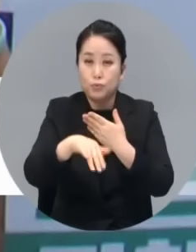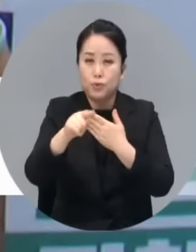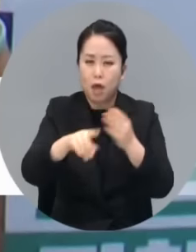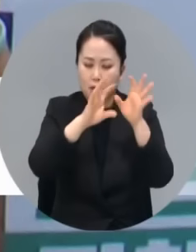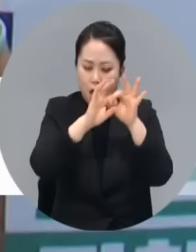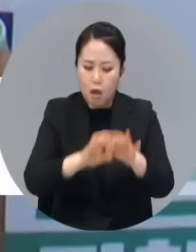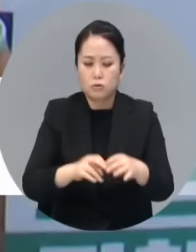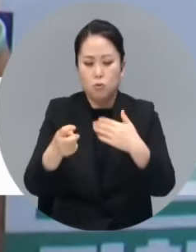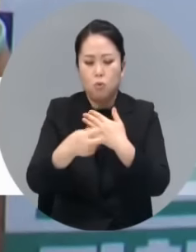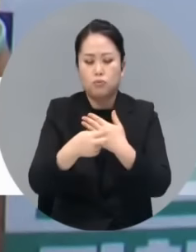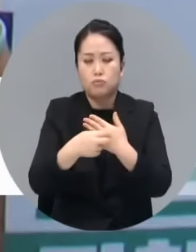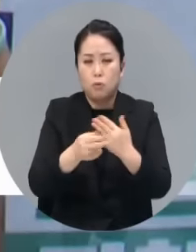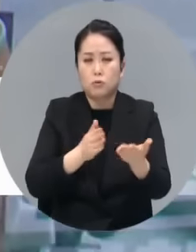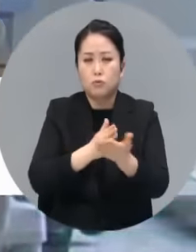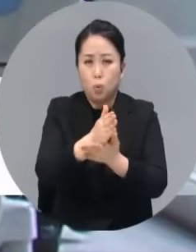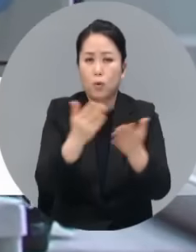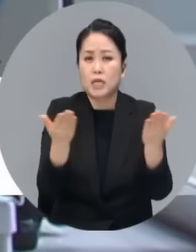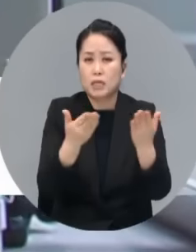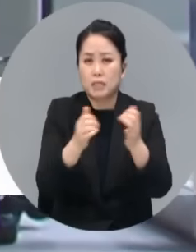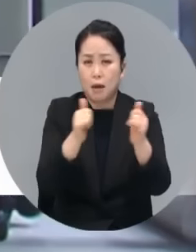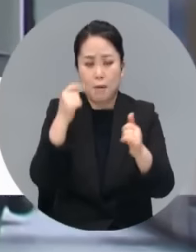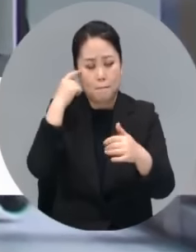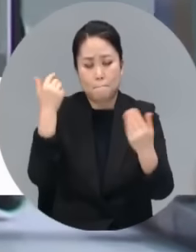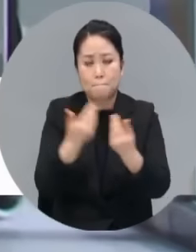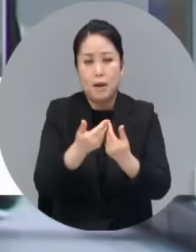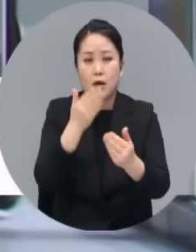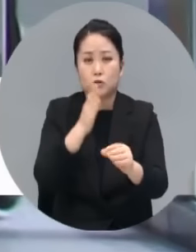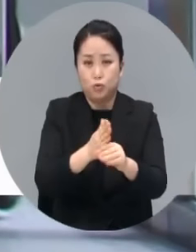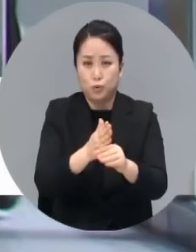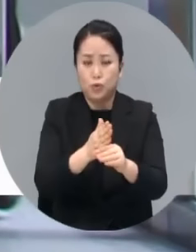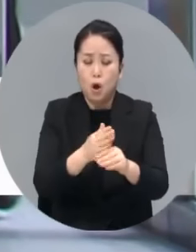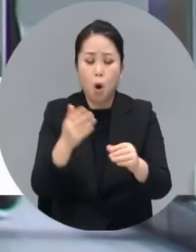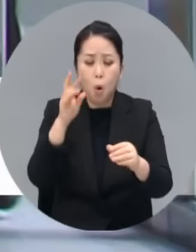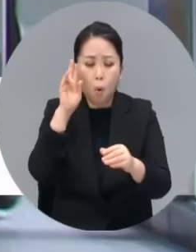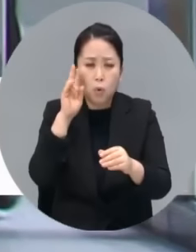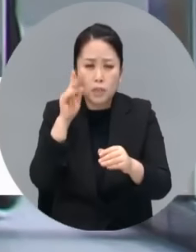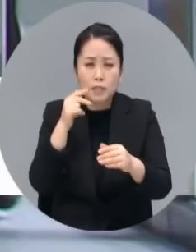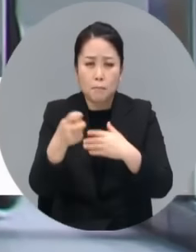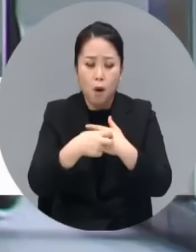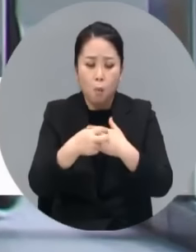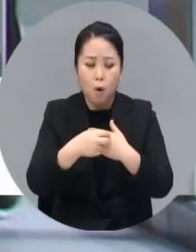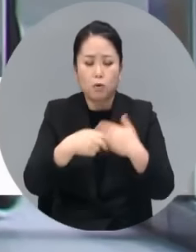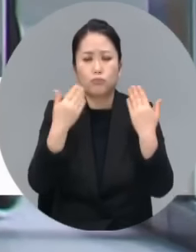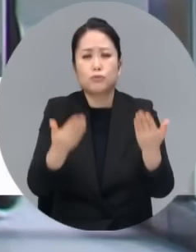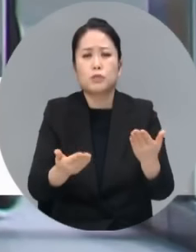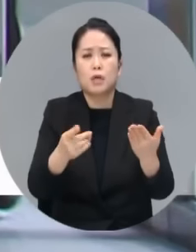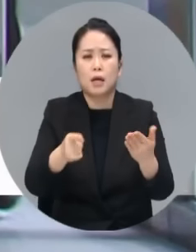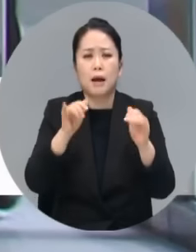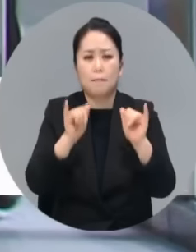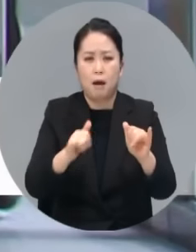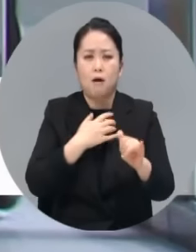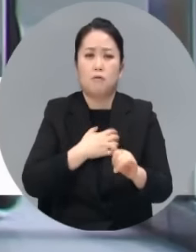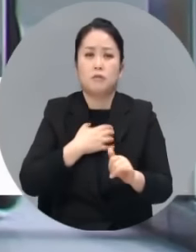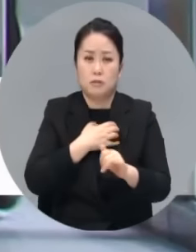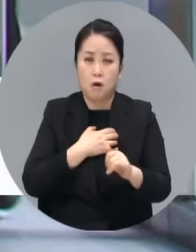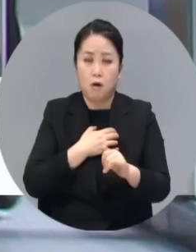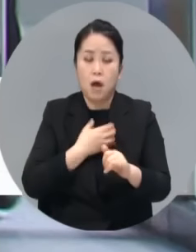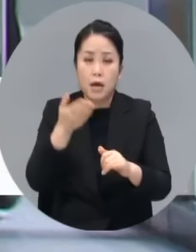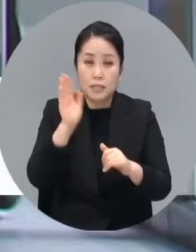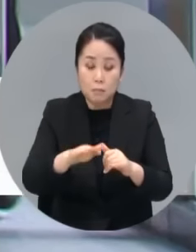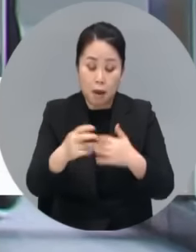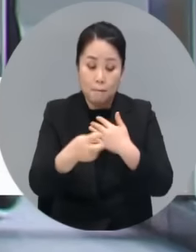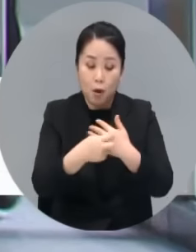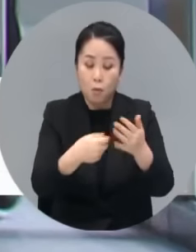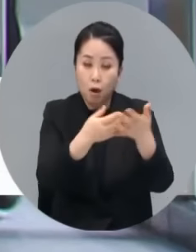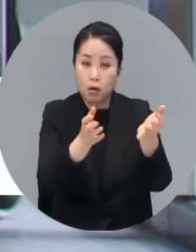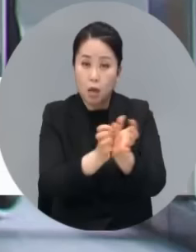이어지고 있습니다. 이 휴진과 같은 의료계 공백이 우려되는 상황인데요. 의료계는 당장 집단 행동에 나서지는 않을